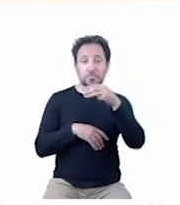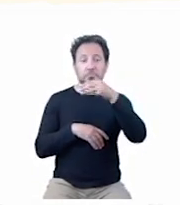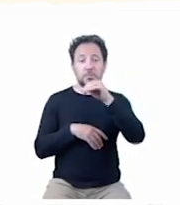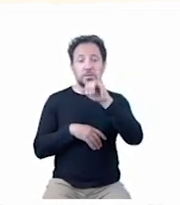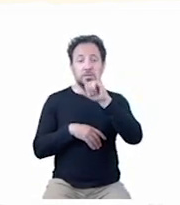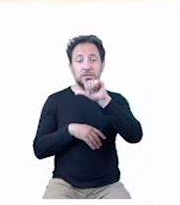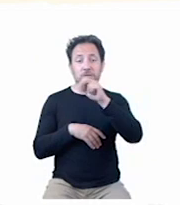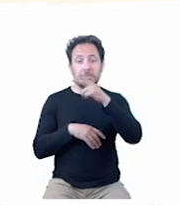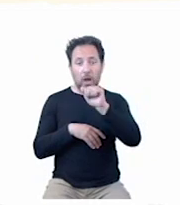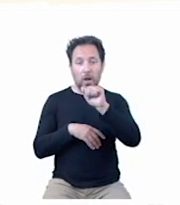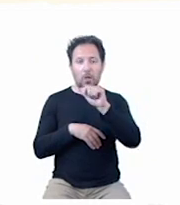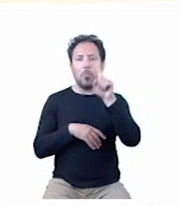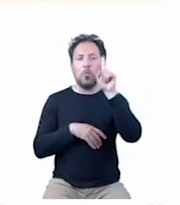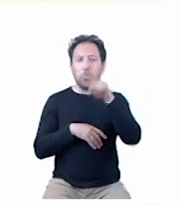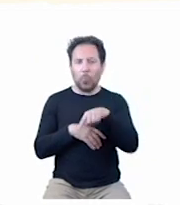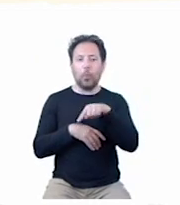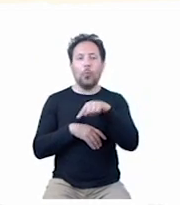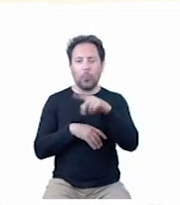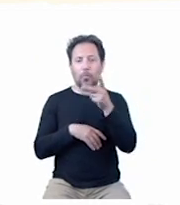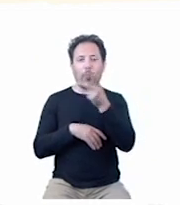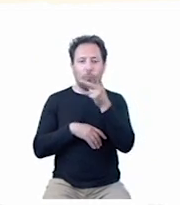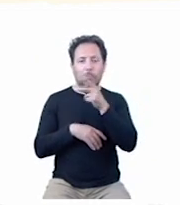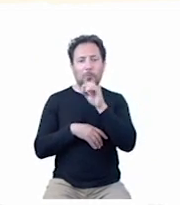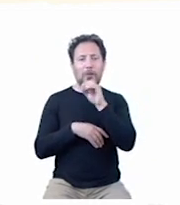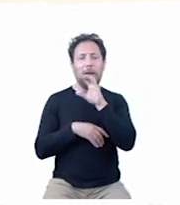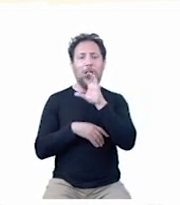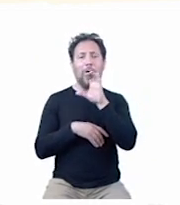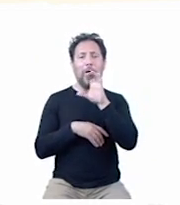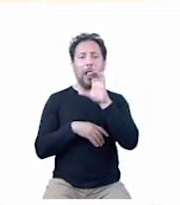tratto, Rocky si alzò tremante.